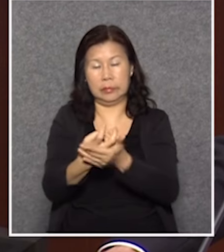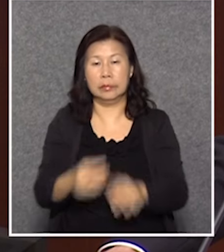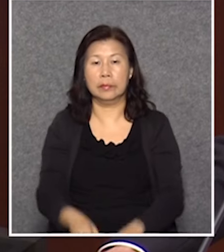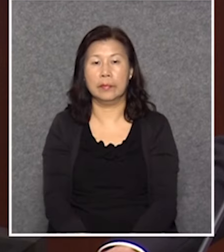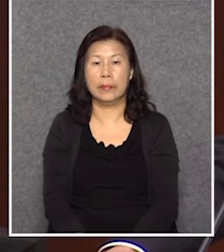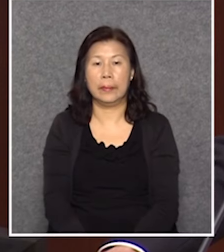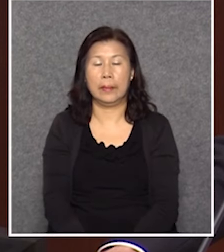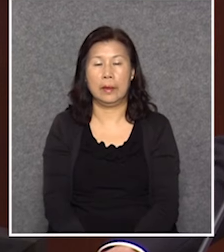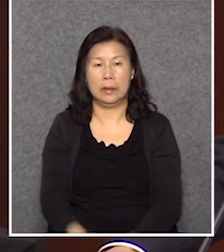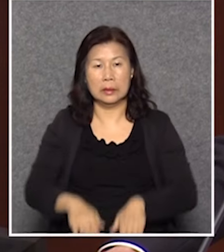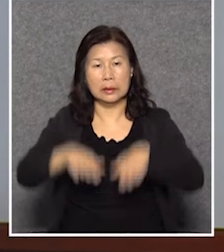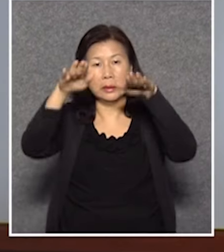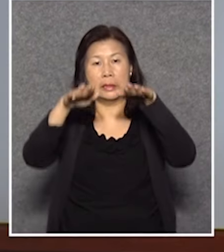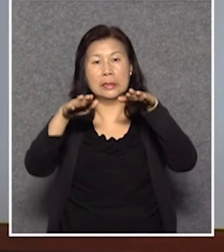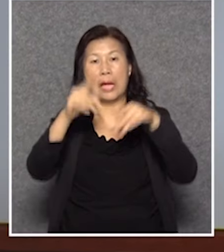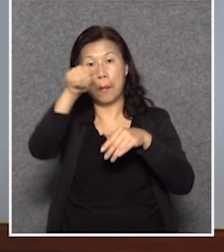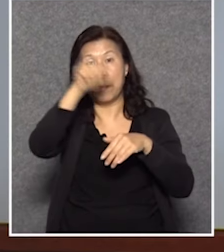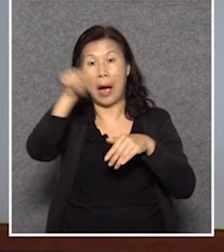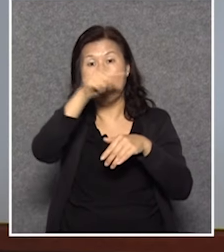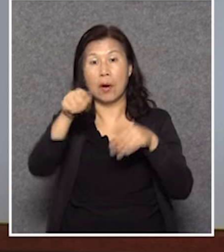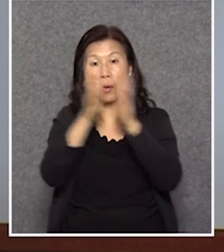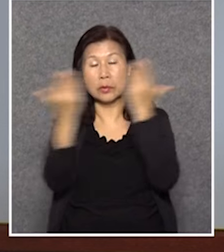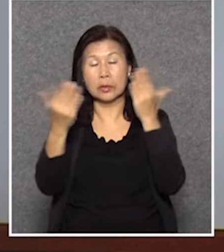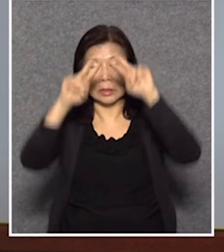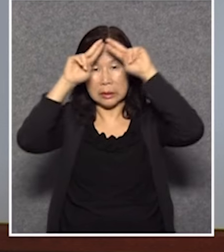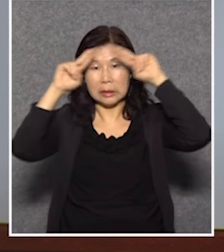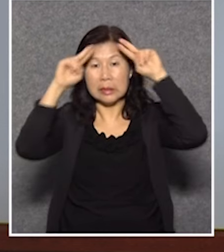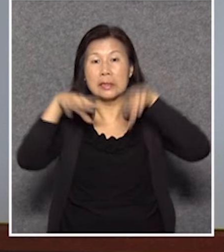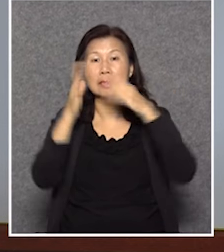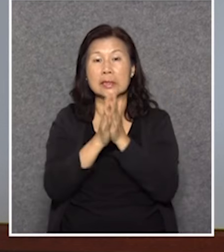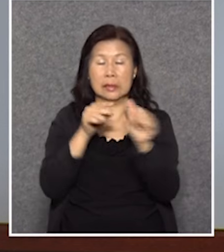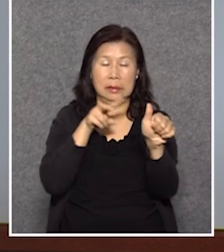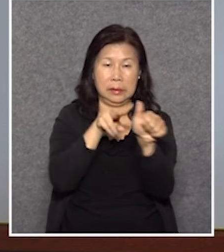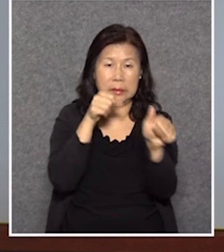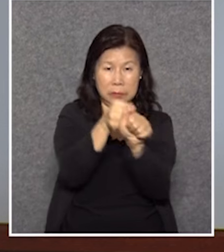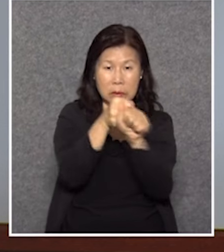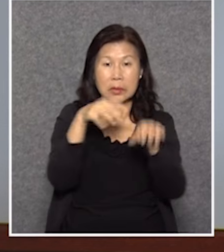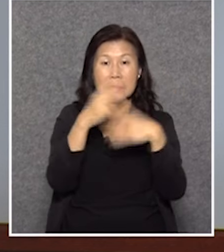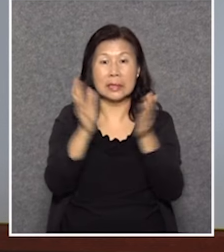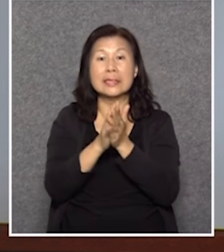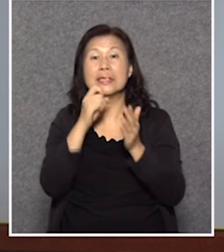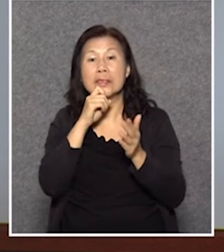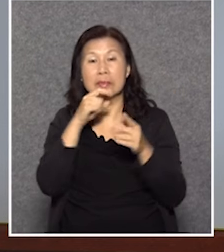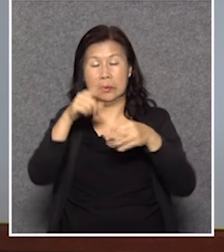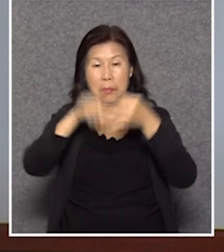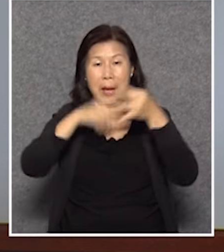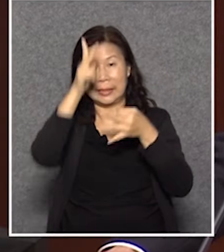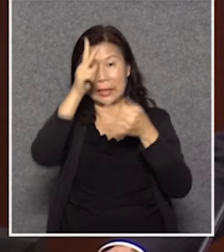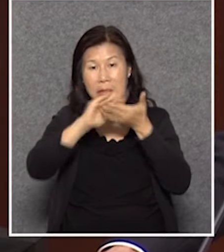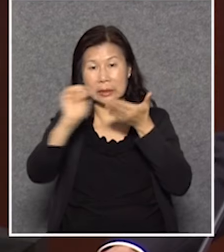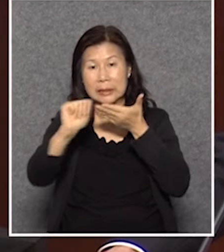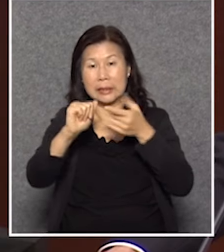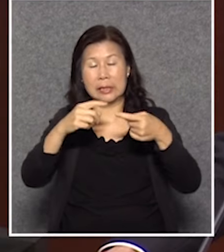我是自小看文匯報大的，共產黨攻擊這個美國國務卿杜勒斯的時候說他是政治扯皮條， 其他